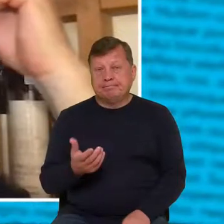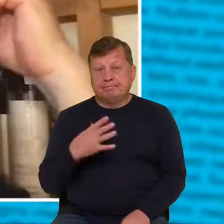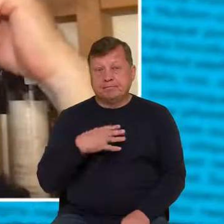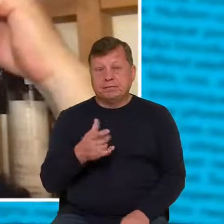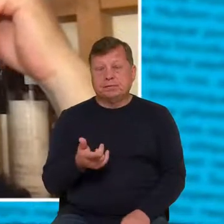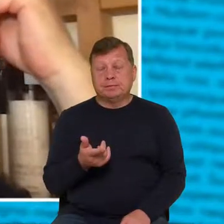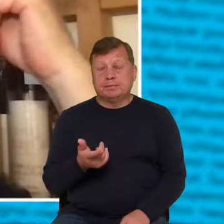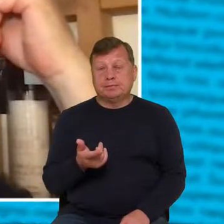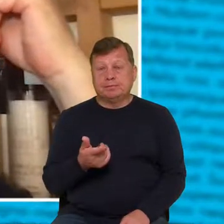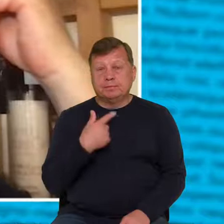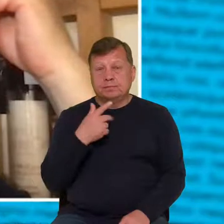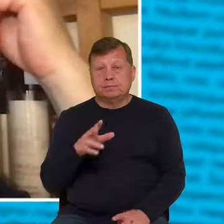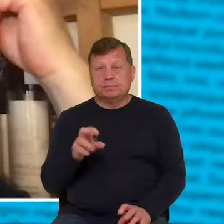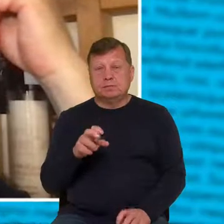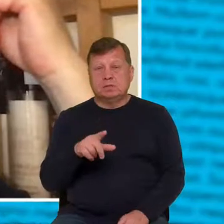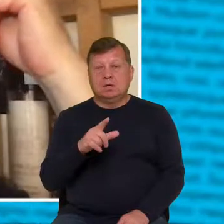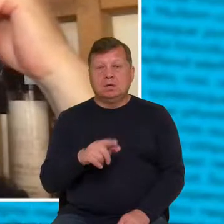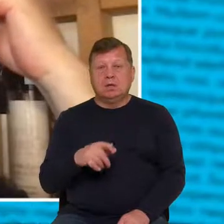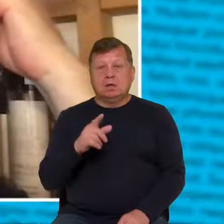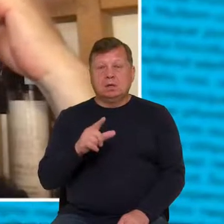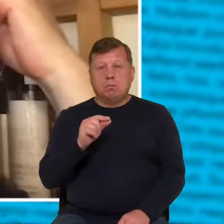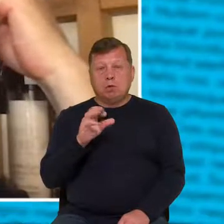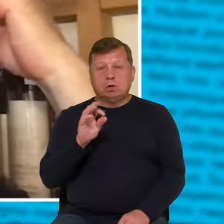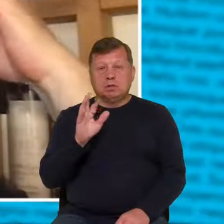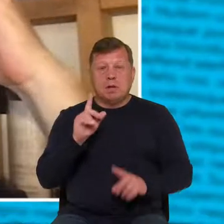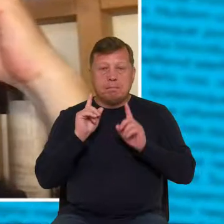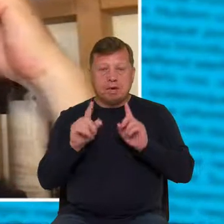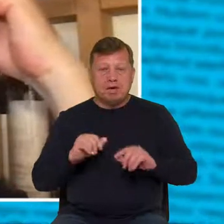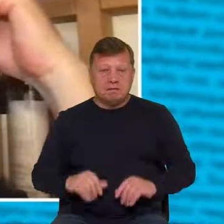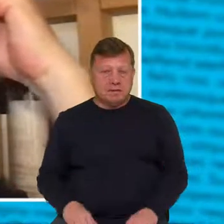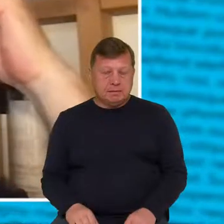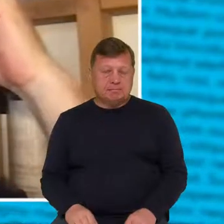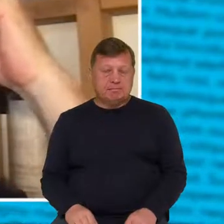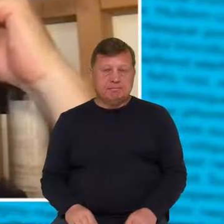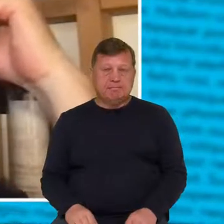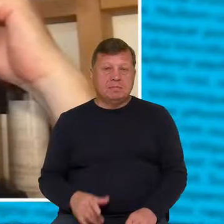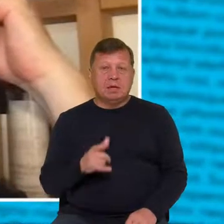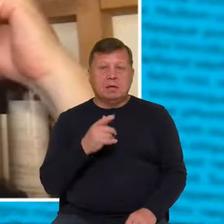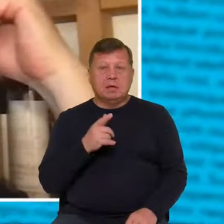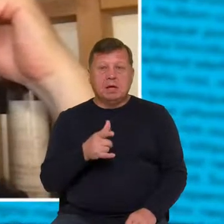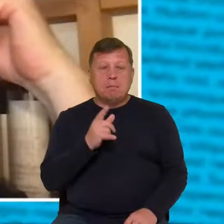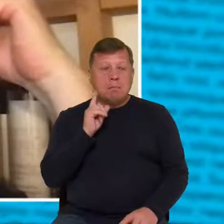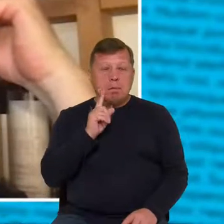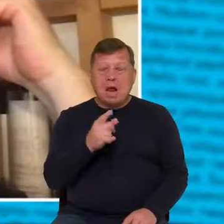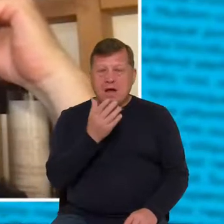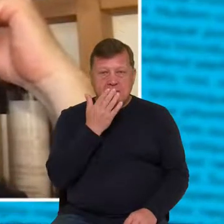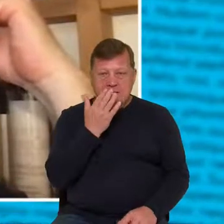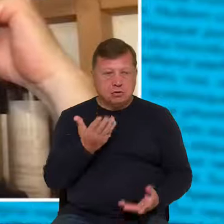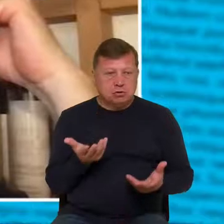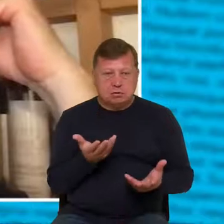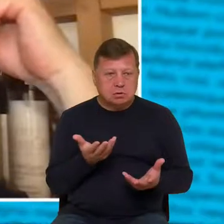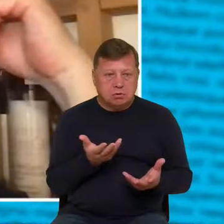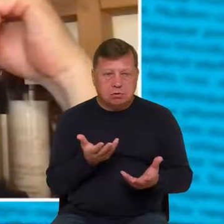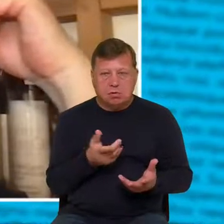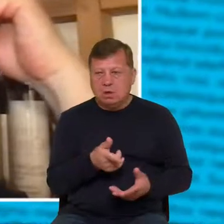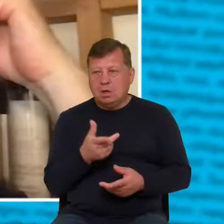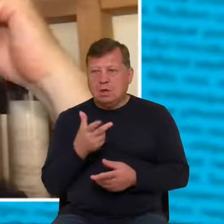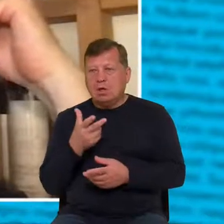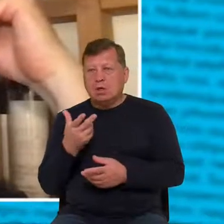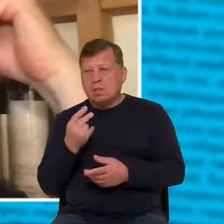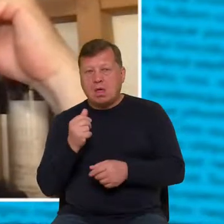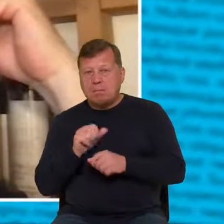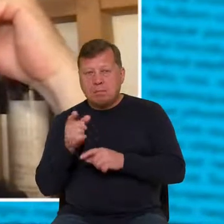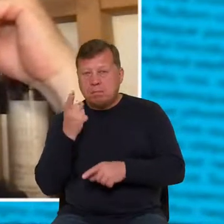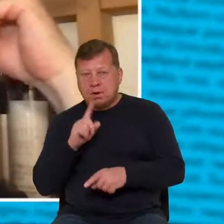to kwestia tak zwanej postprawdy. Tak? Pytanie, co jest prawdą? Co jest prawdą, a co nią nie